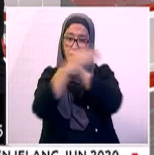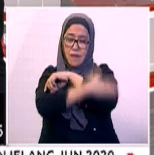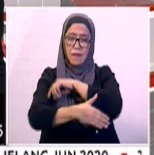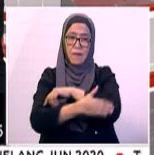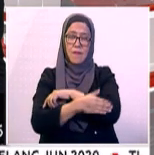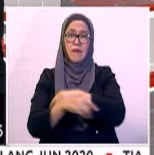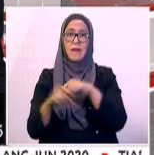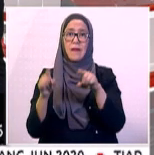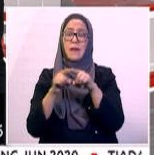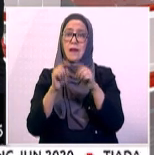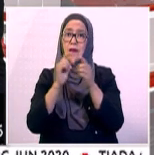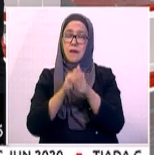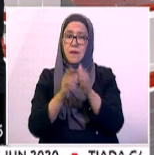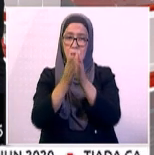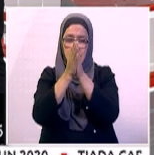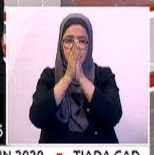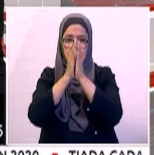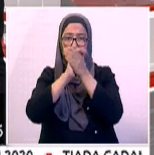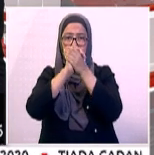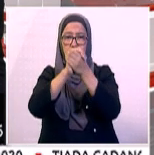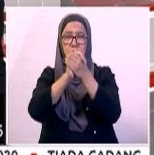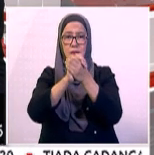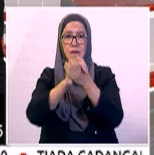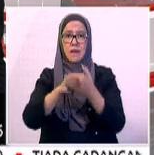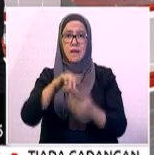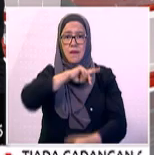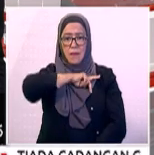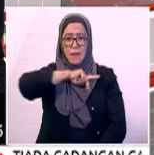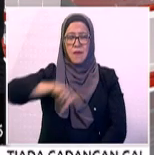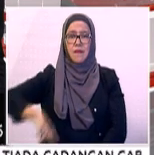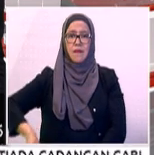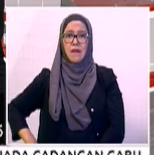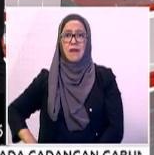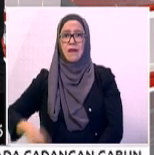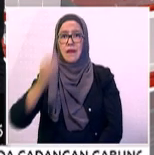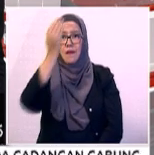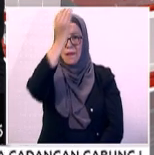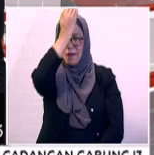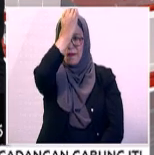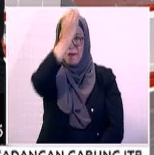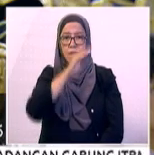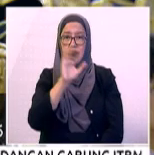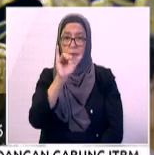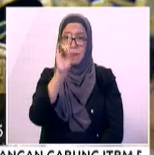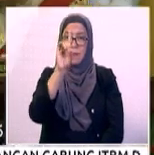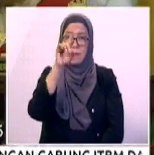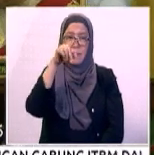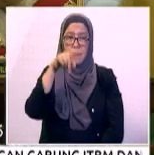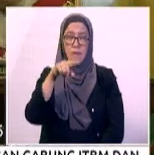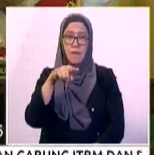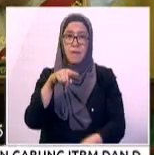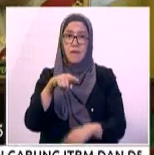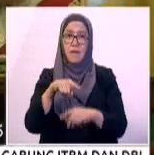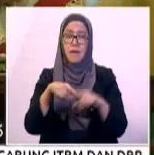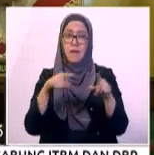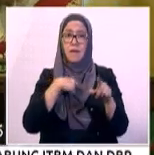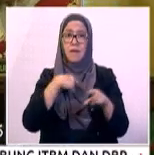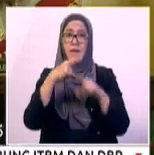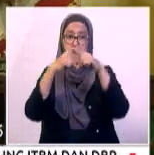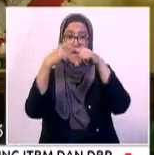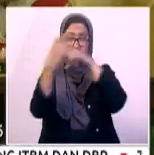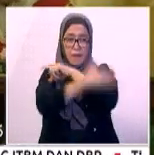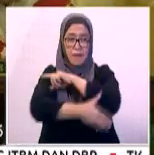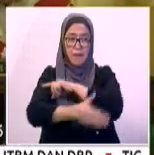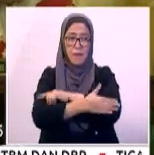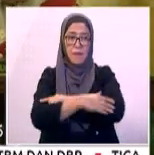Azizah Aminah Maimunah Iskandariah sebagai Raja Permaisuri Agong. Yang di-Pertua Dewan Negara Tan Sri S.A. Vignesh Warren